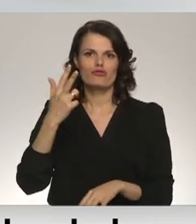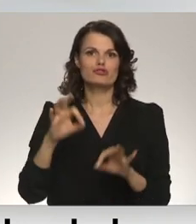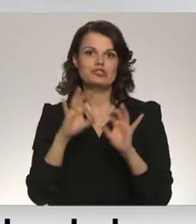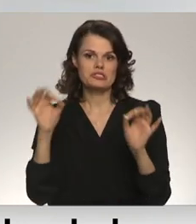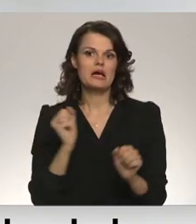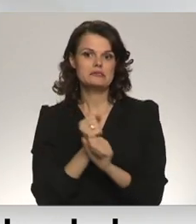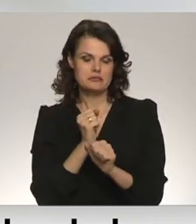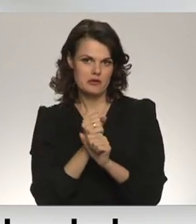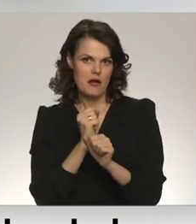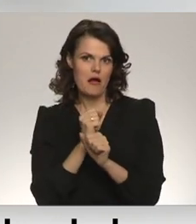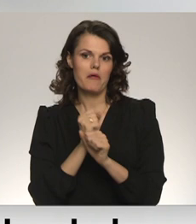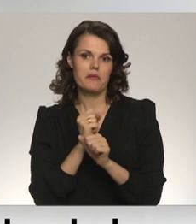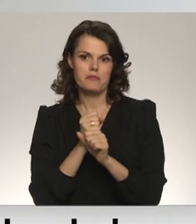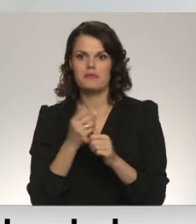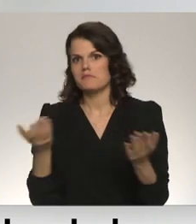strādās.